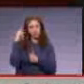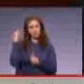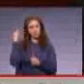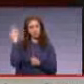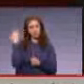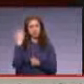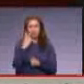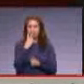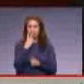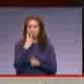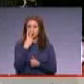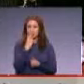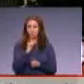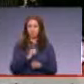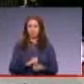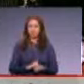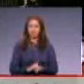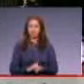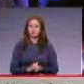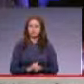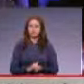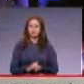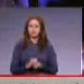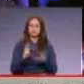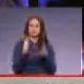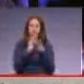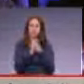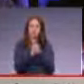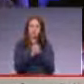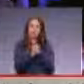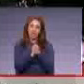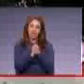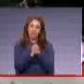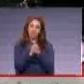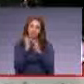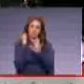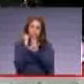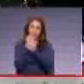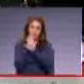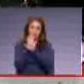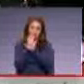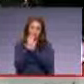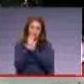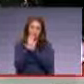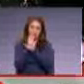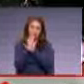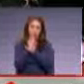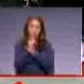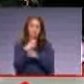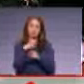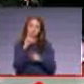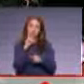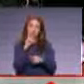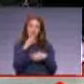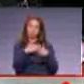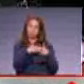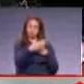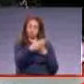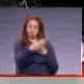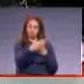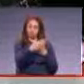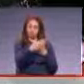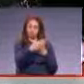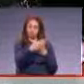طبعا في حاجات. الصديق لما بيغدر بيكي بتتعاملي معاه ازاي؟ لا، مؤلمه قوي. بتواجهيه؟